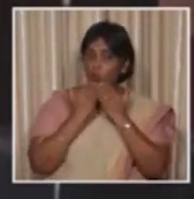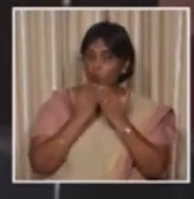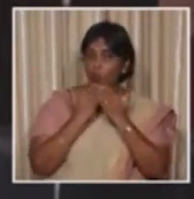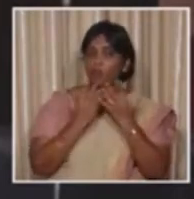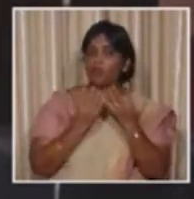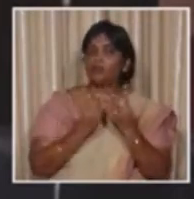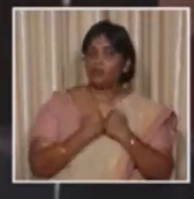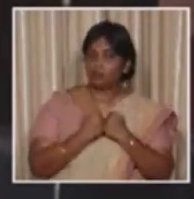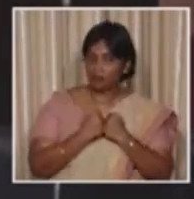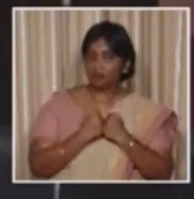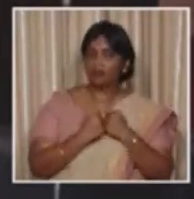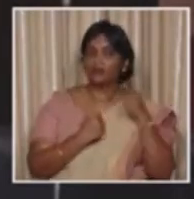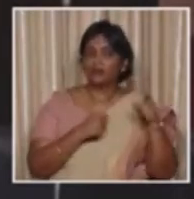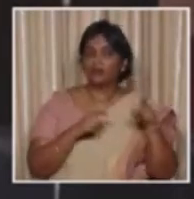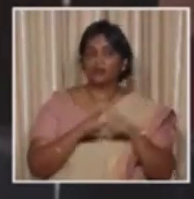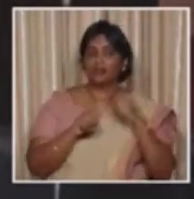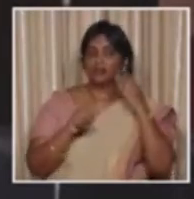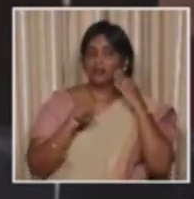பேசியிருக்கலாம், அதையும் செய்யவில்லை.